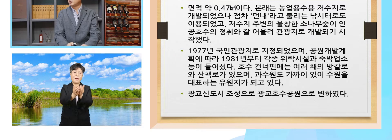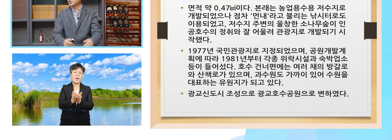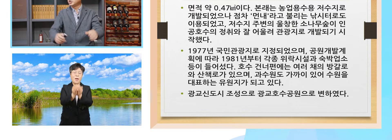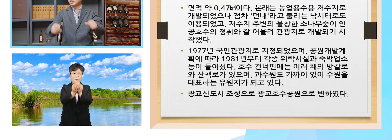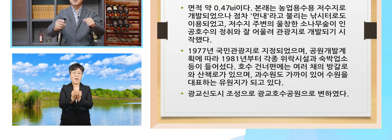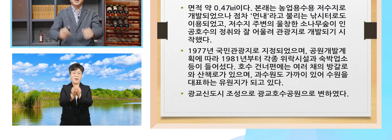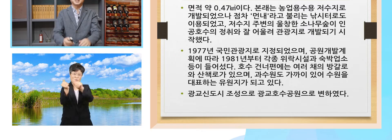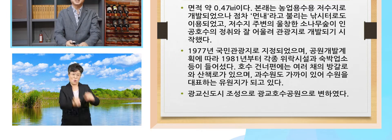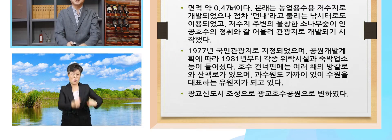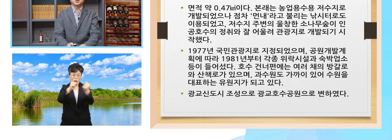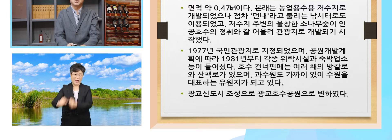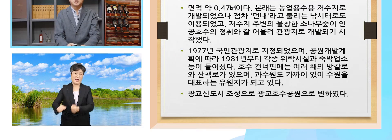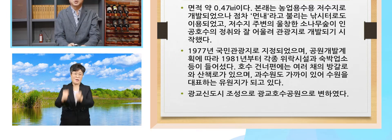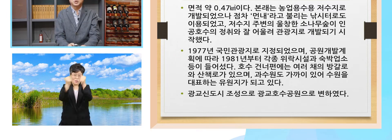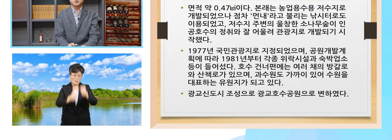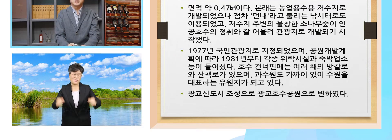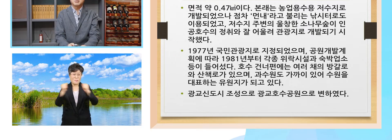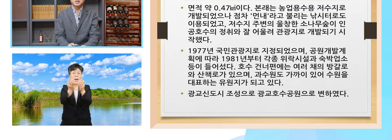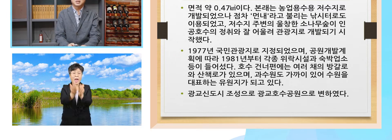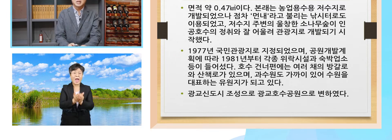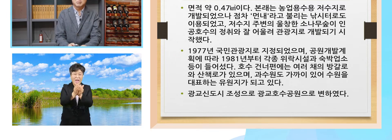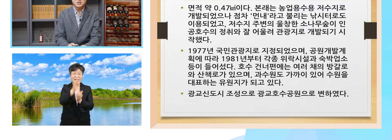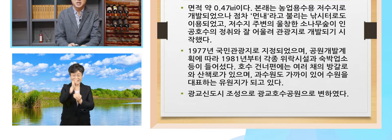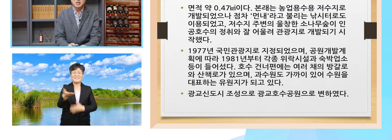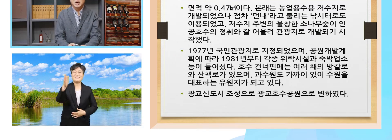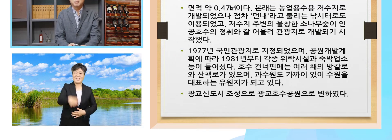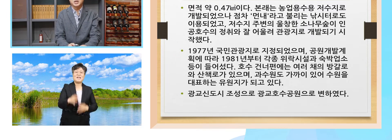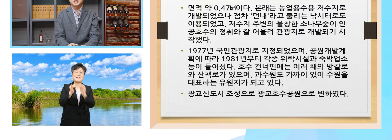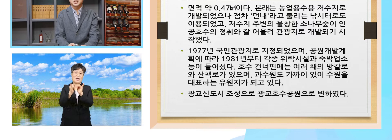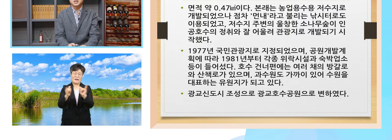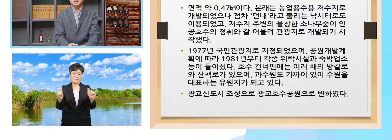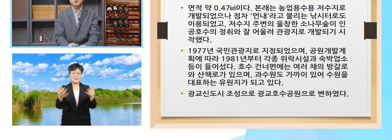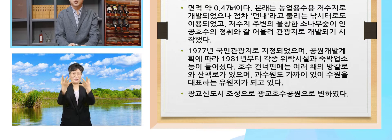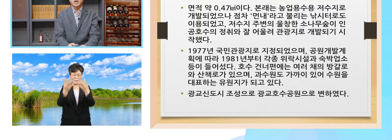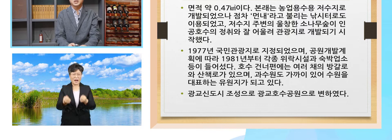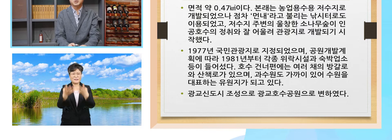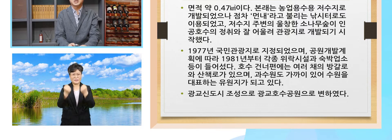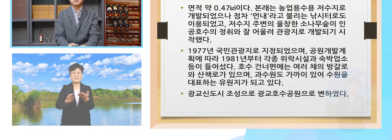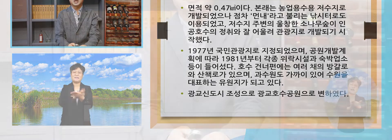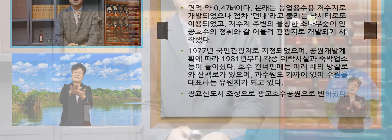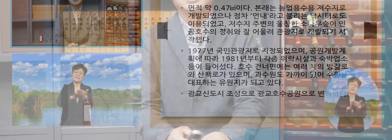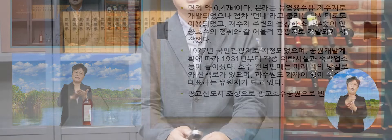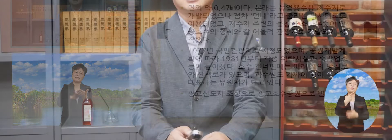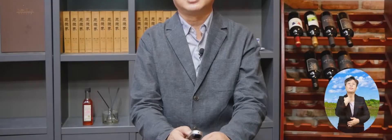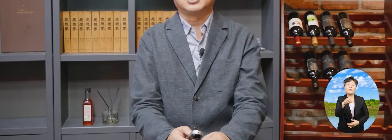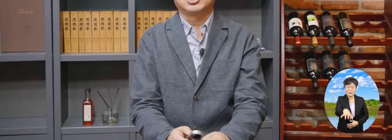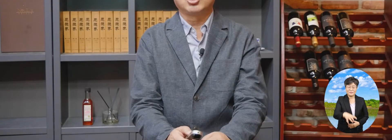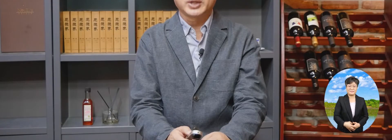이렇게 노젓는 배들이 있어서 거기서 많은 사람들이 함께 즐기는 공간이 되었답니다.